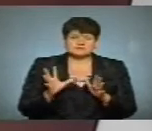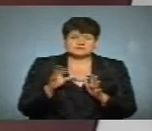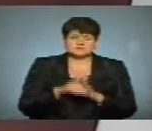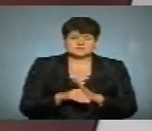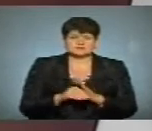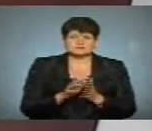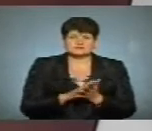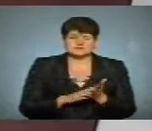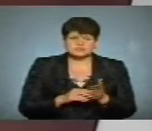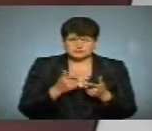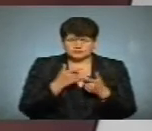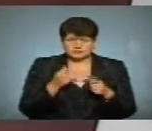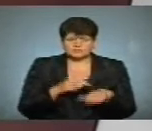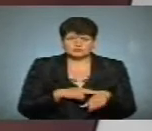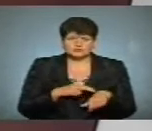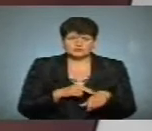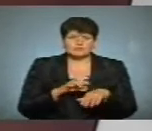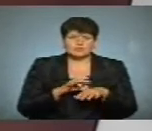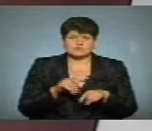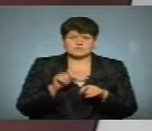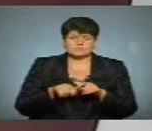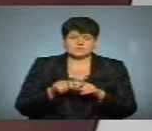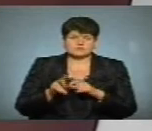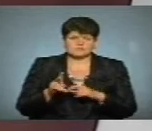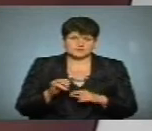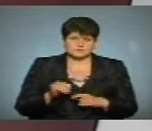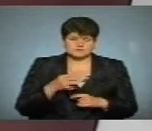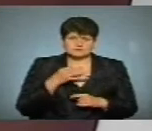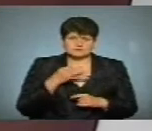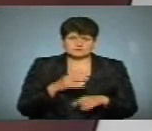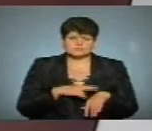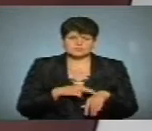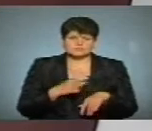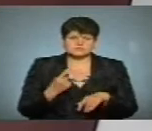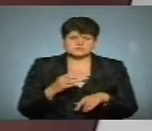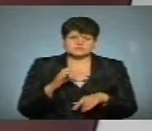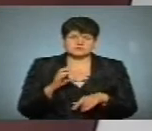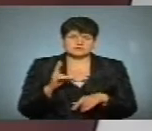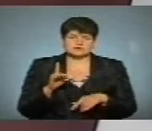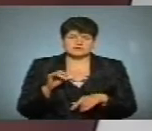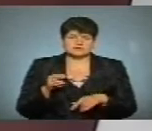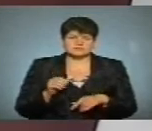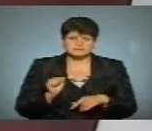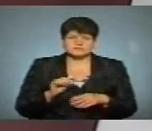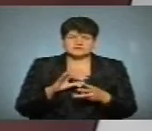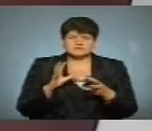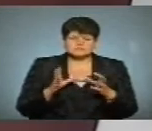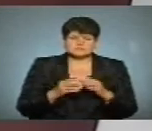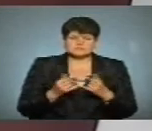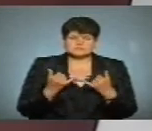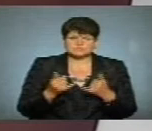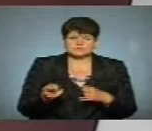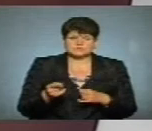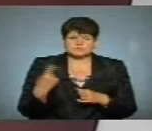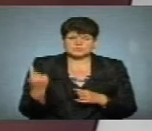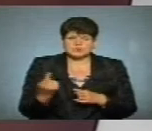обліку заяв та повідомлень поліції. Проводять перевірку, повідомив речник Нацполіції області Сергій Крета. Загалом на сьогодні в